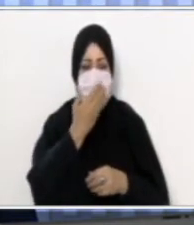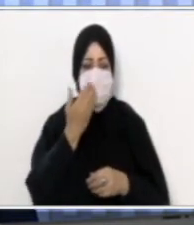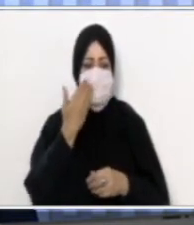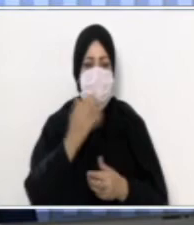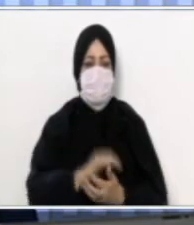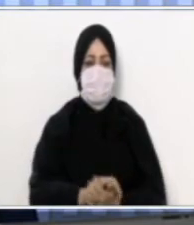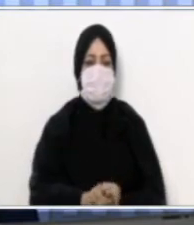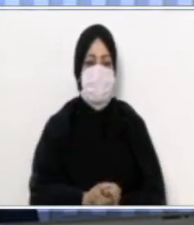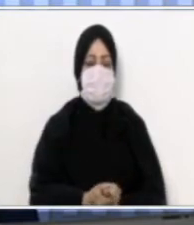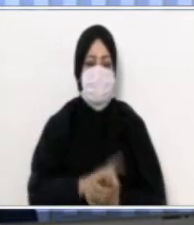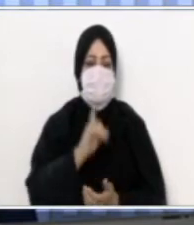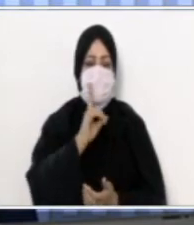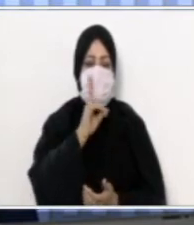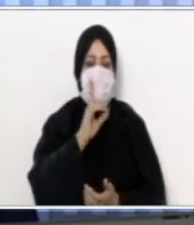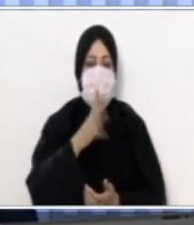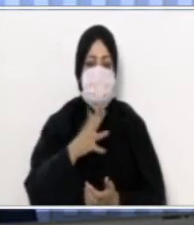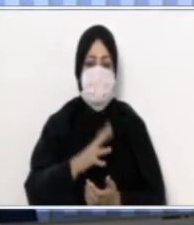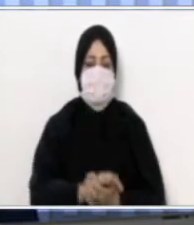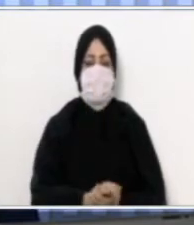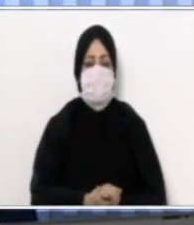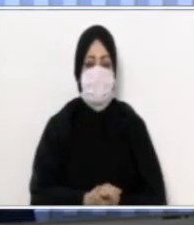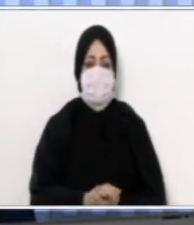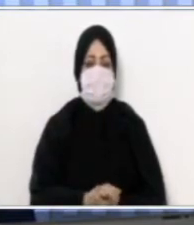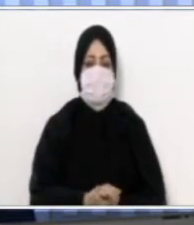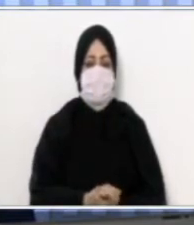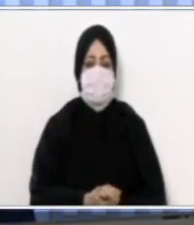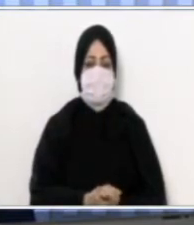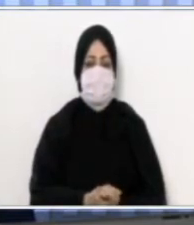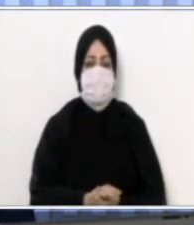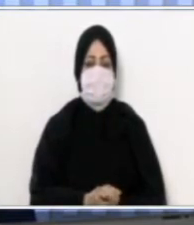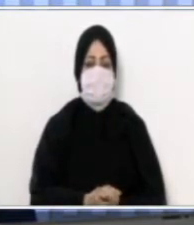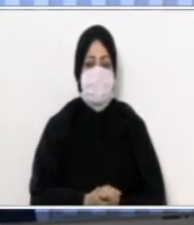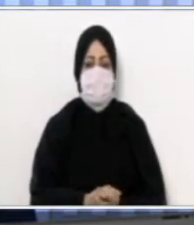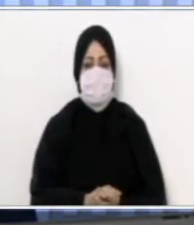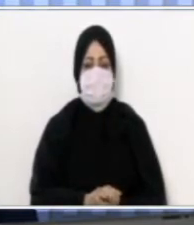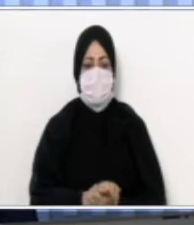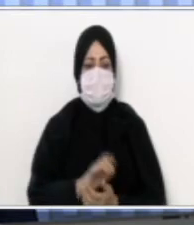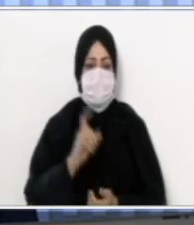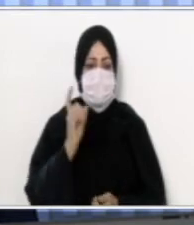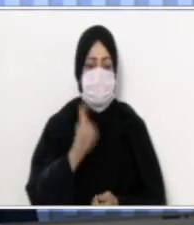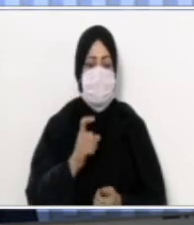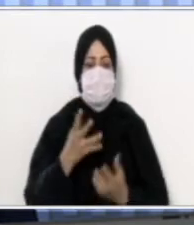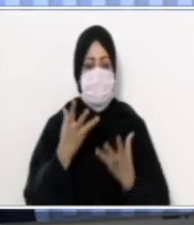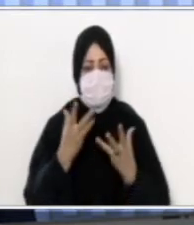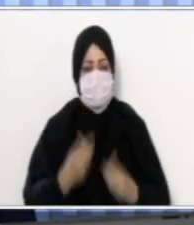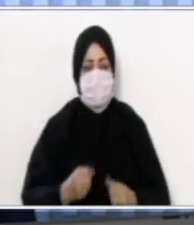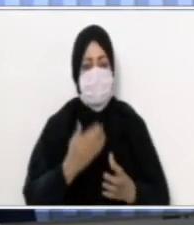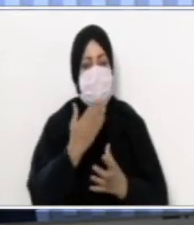الجفاف من الدم ومن المادة القهوية، عندها يعني تعتبرين طاهرة